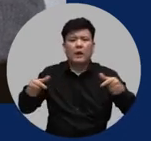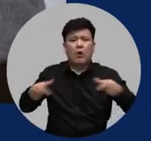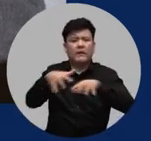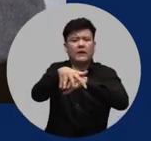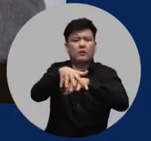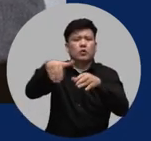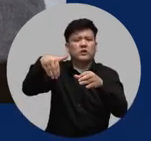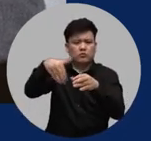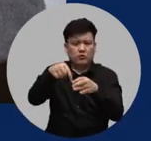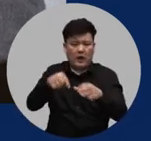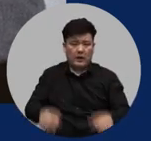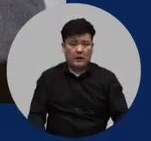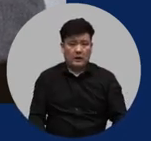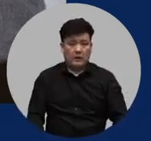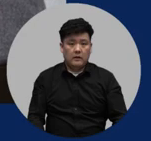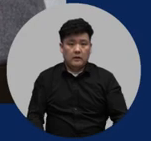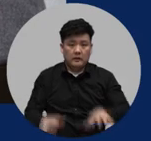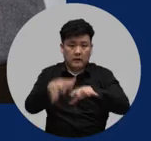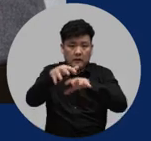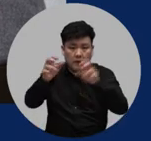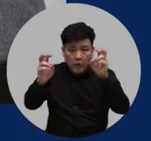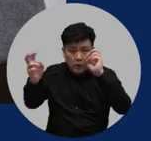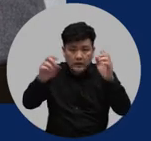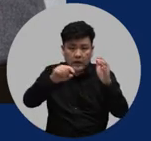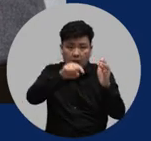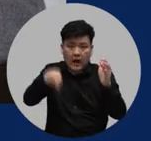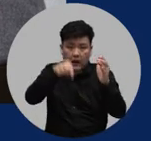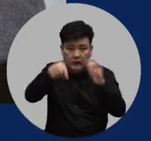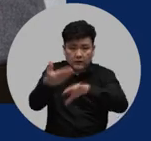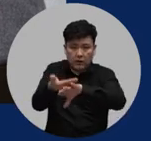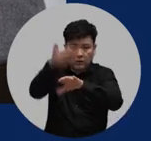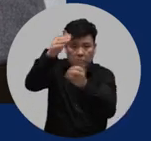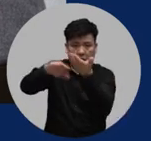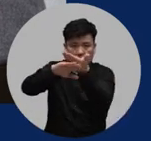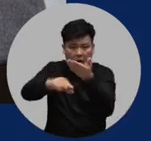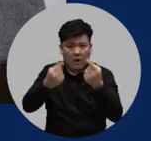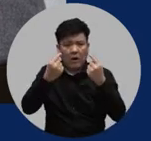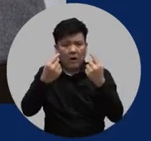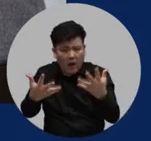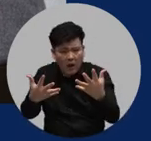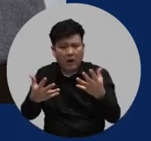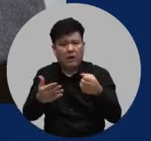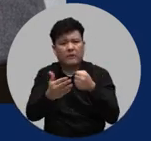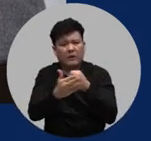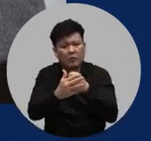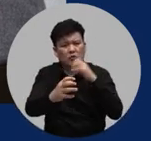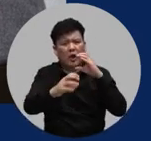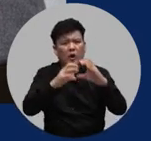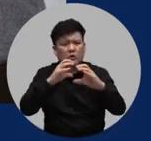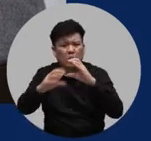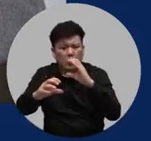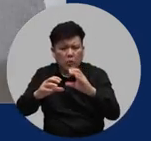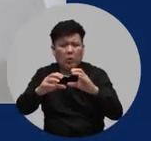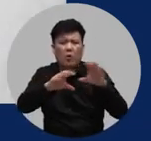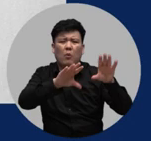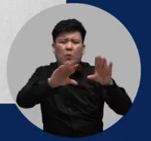문화입니다. 직장 내 수직적 구조는 상하 관계가 뚜렷하고 유연성이 적어 소통이 힘듭니다.